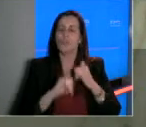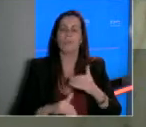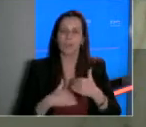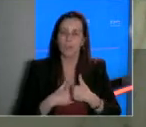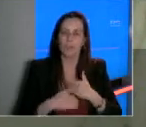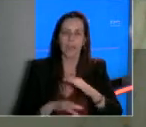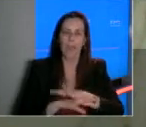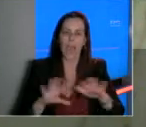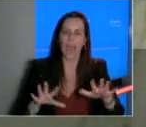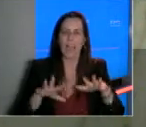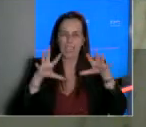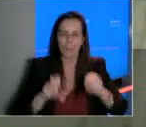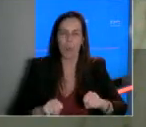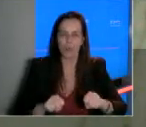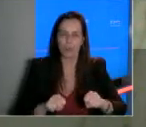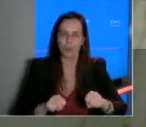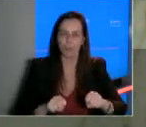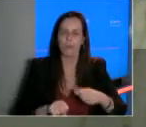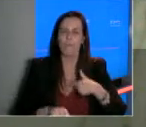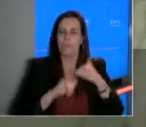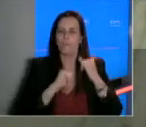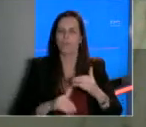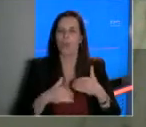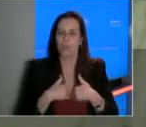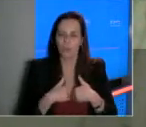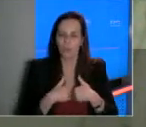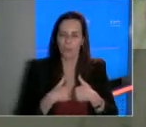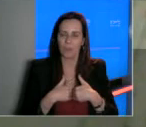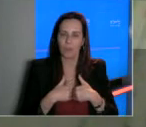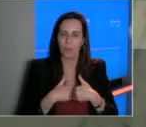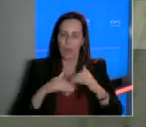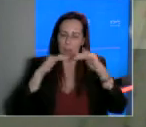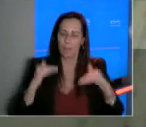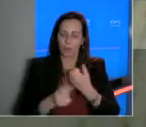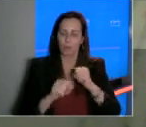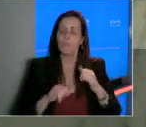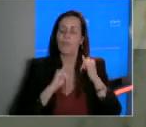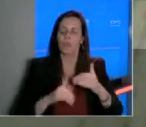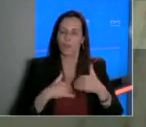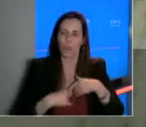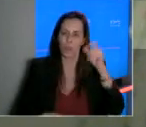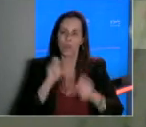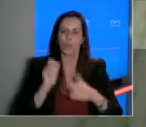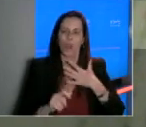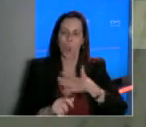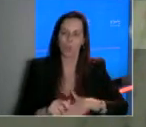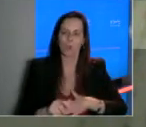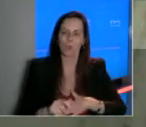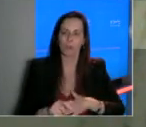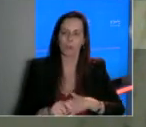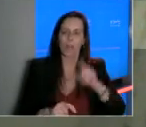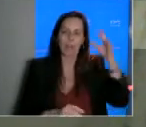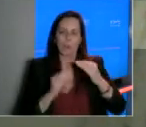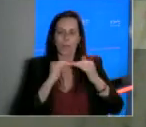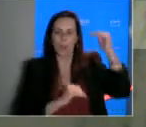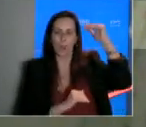אותנו רק לכיבוש, מביא אותנו לפחות דמוקרטיה, מביא אותנו לאנשים שרוצים לעלות לבית המשפט